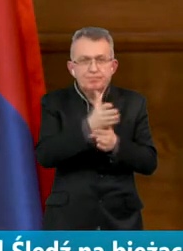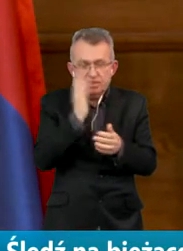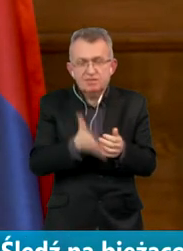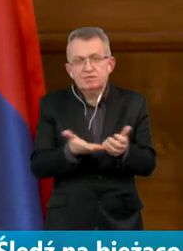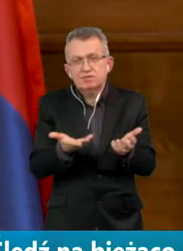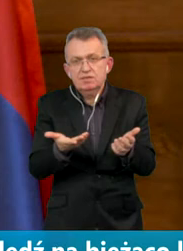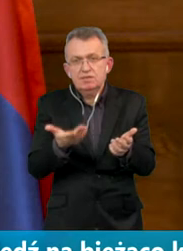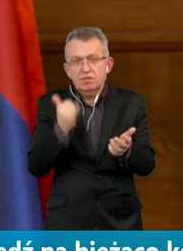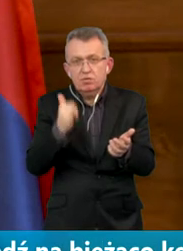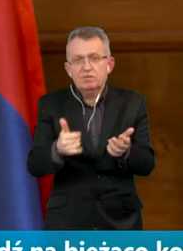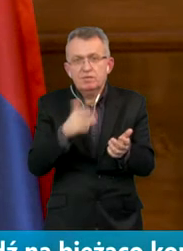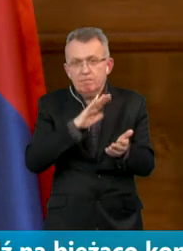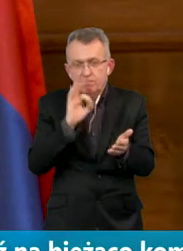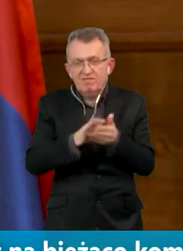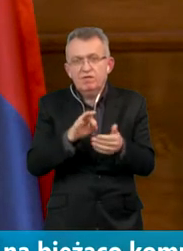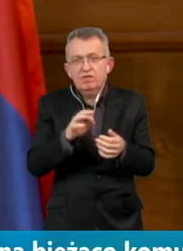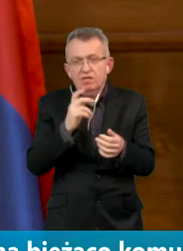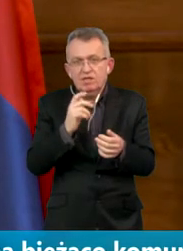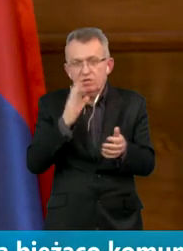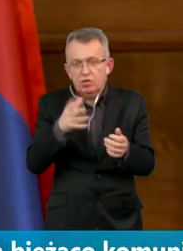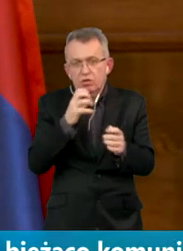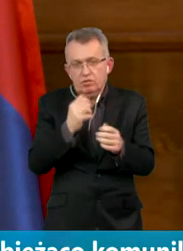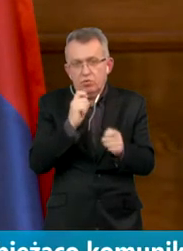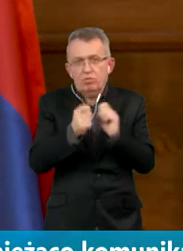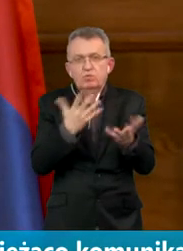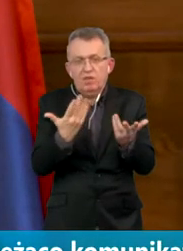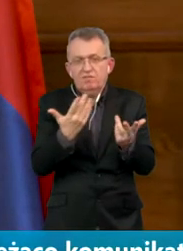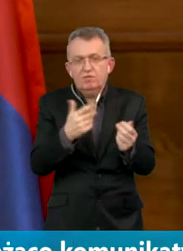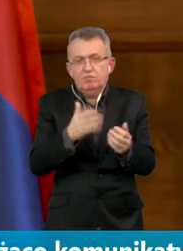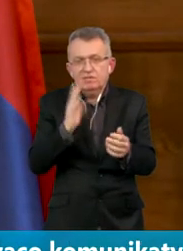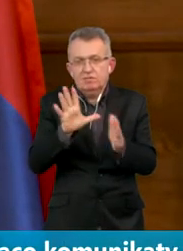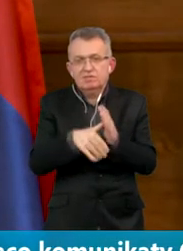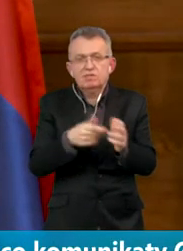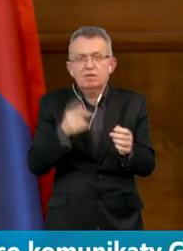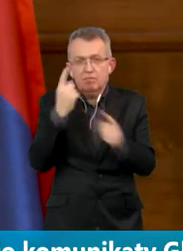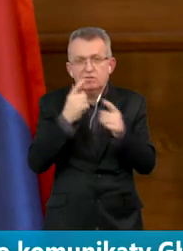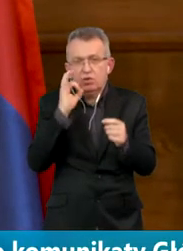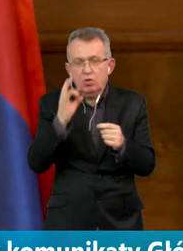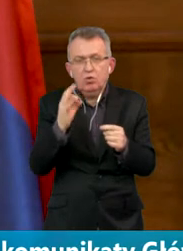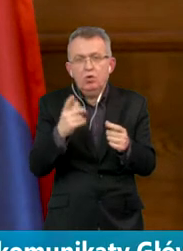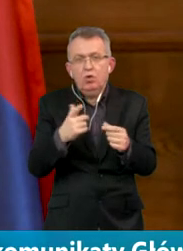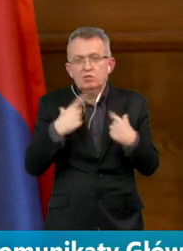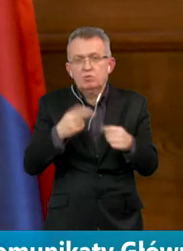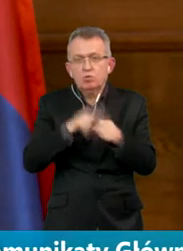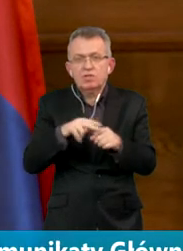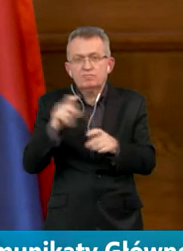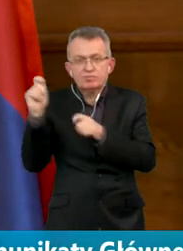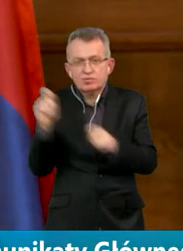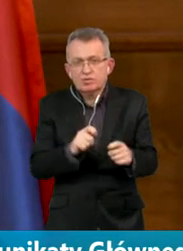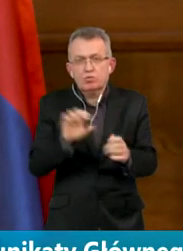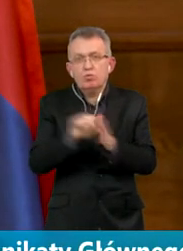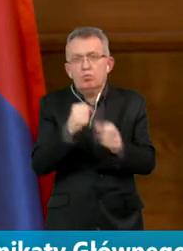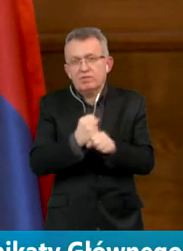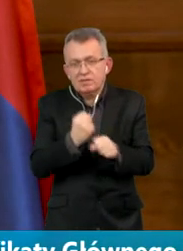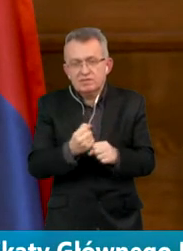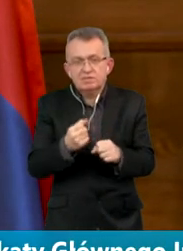wtedy w sposób taki pełniejszy umożliwi to korzystanie z komunikacji miejskiej. Szczególnie myślę tutaj o osobach, które przyjeżdżają do Szczecina do pracy